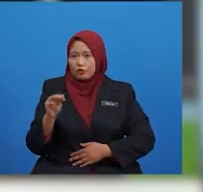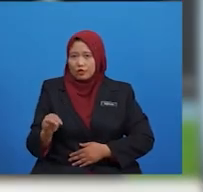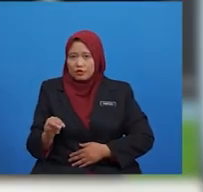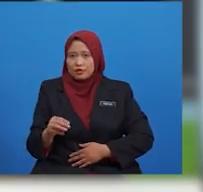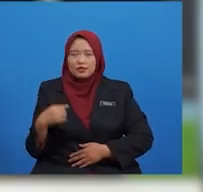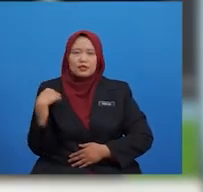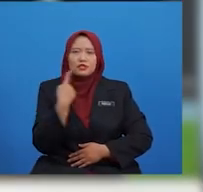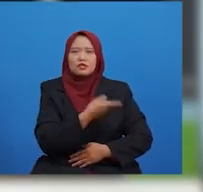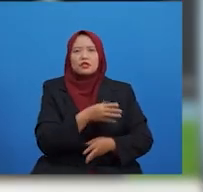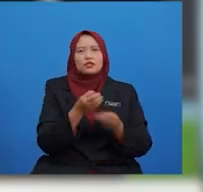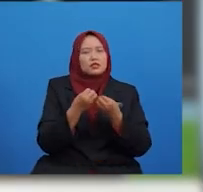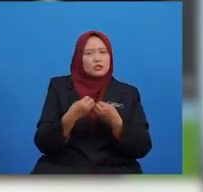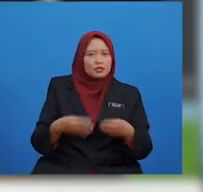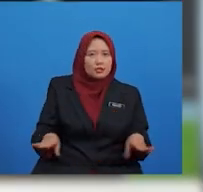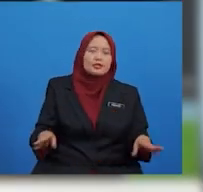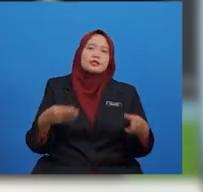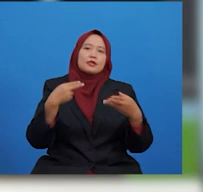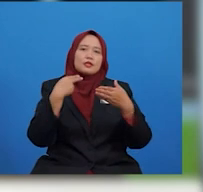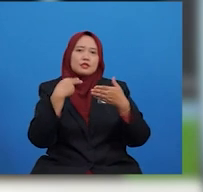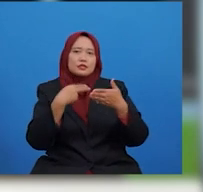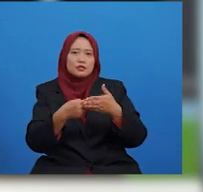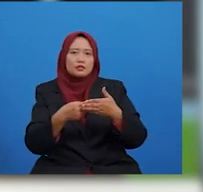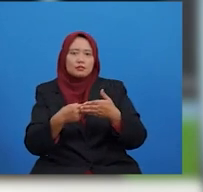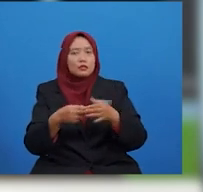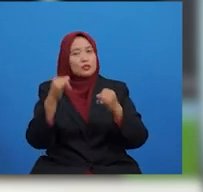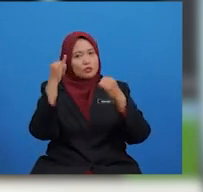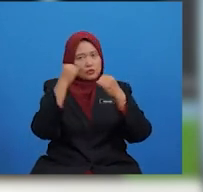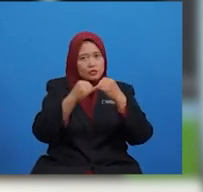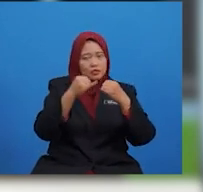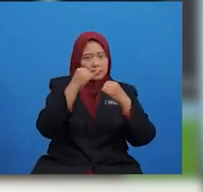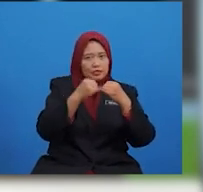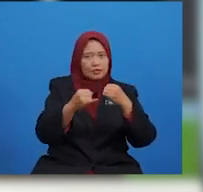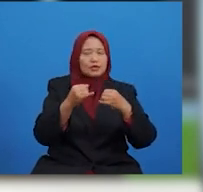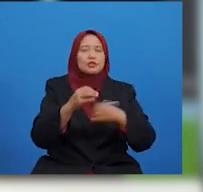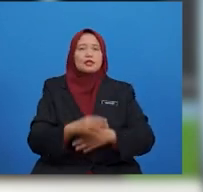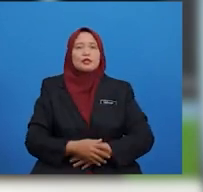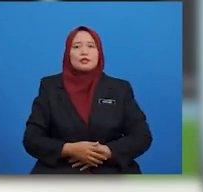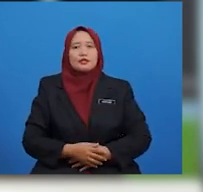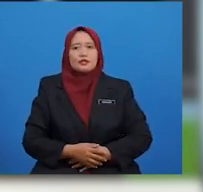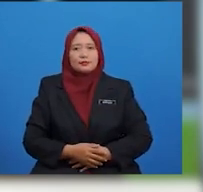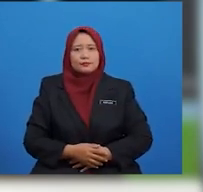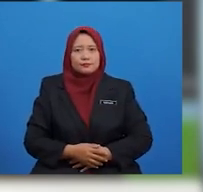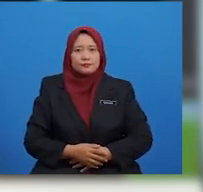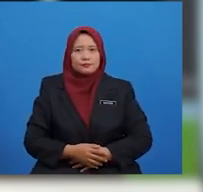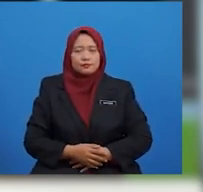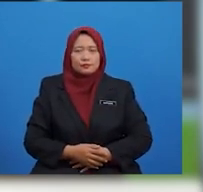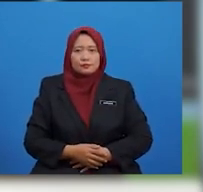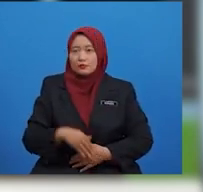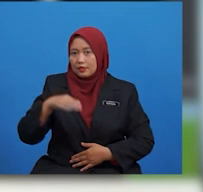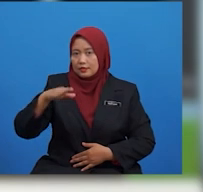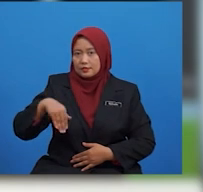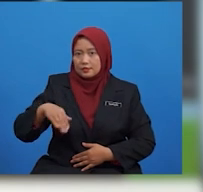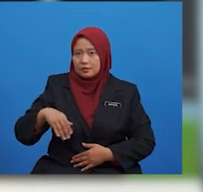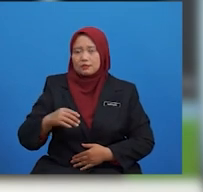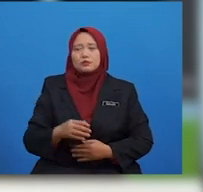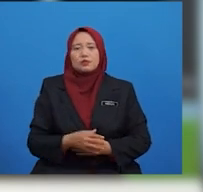Murid-murid, kita telah pun sampai ke penghujung episod kali ini.